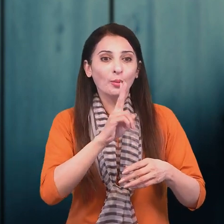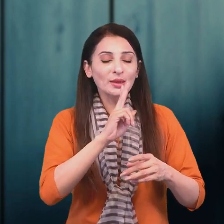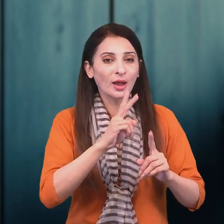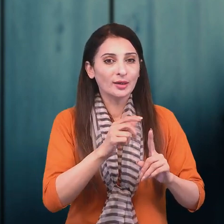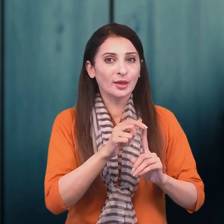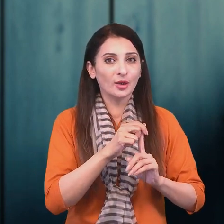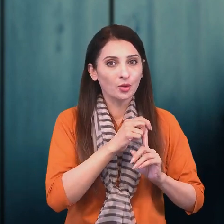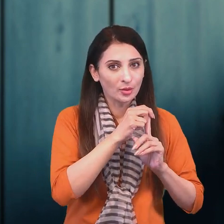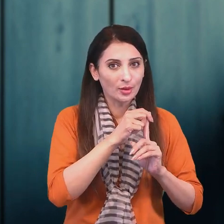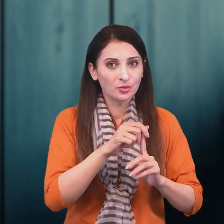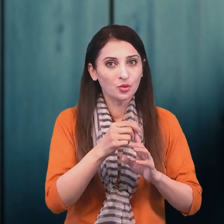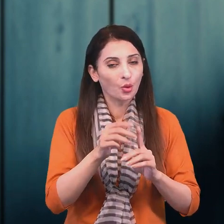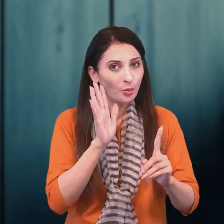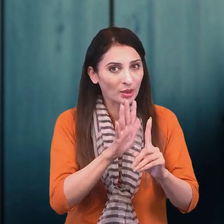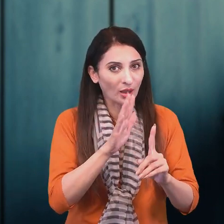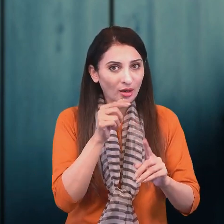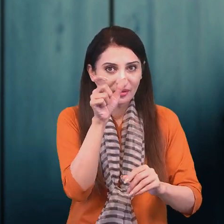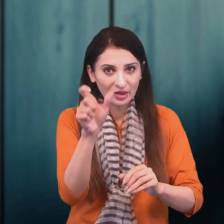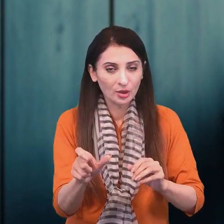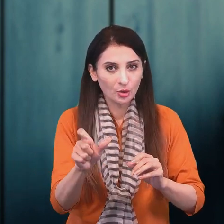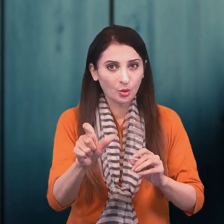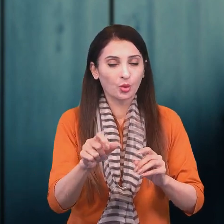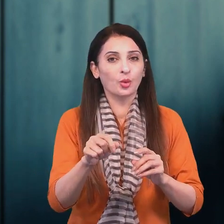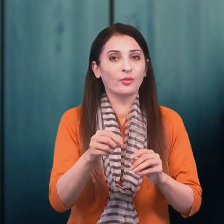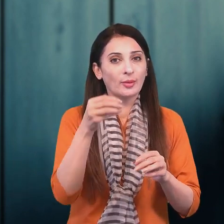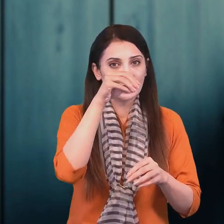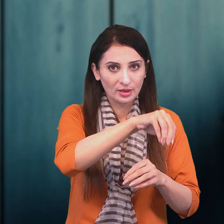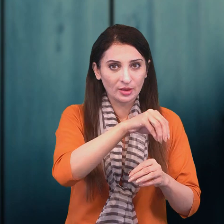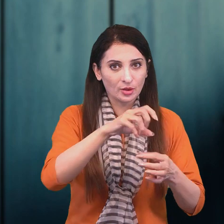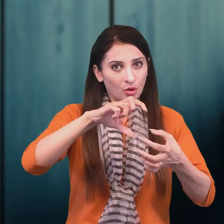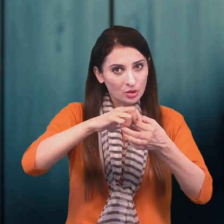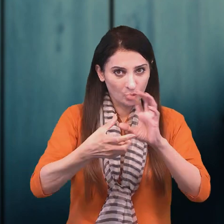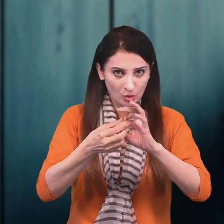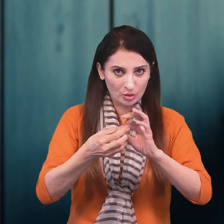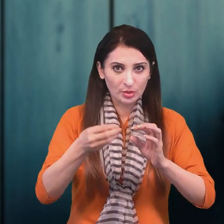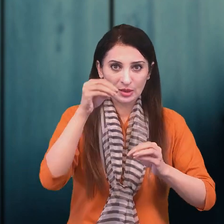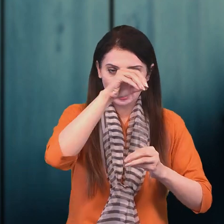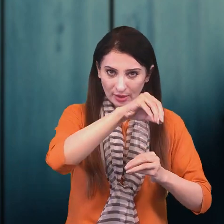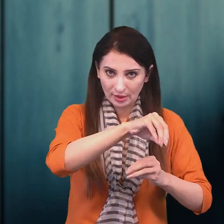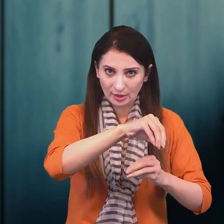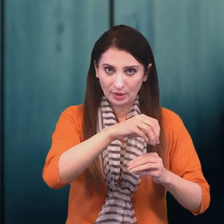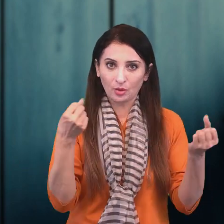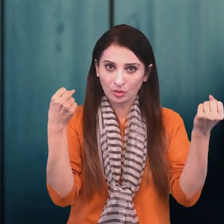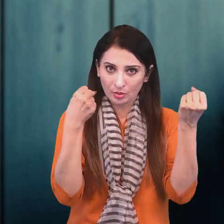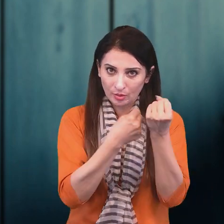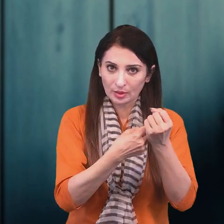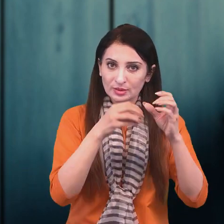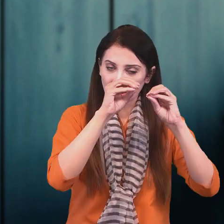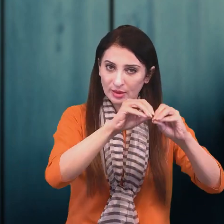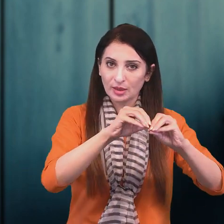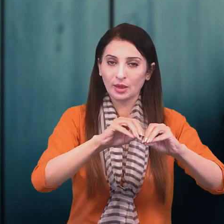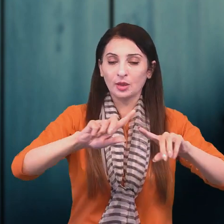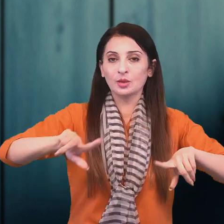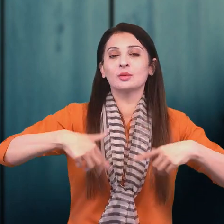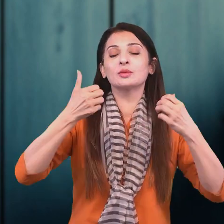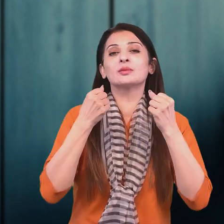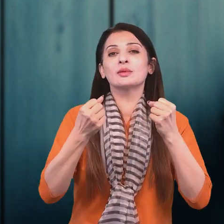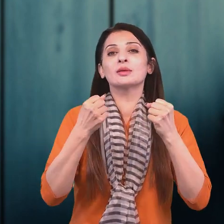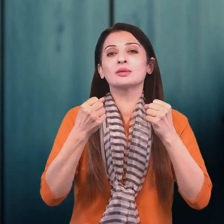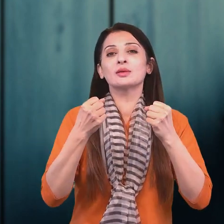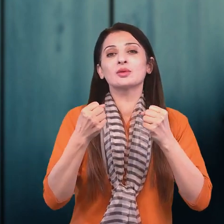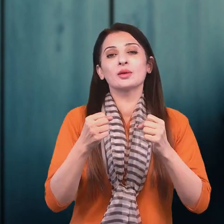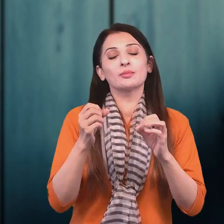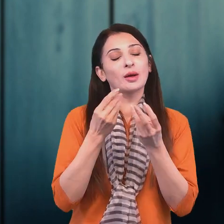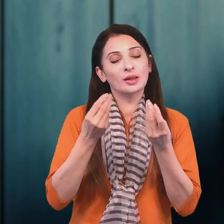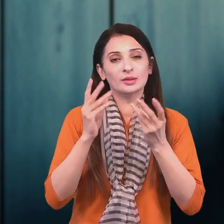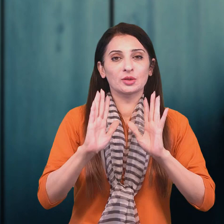گے، یوتھ مراکز قائم کر دیں گے اور اس کے ساتھ ساتھ سپورٹس کی فیسلٹیز بھی دے دیں گے. اور دوسری جانب میرا پاکستان کے جو یوتھ ہے، پاکستان